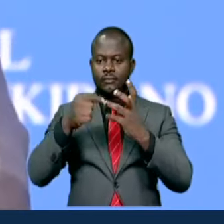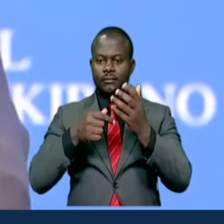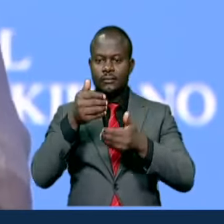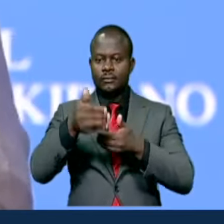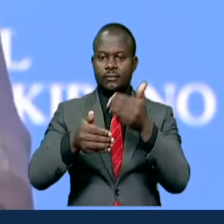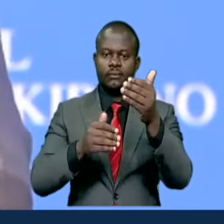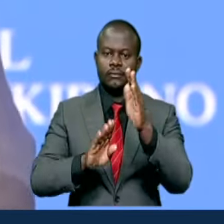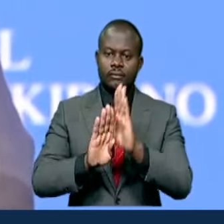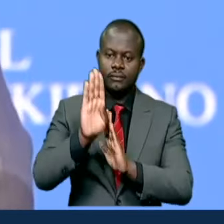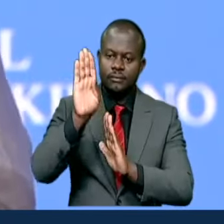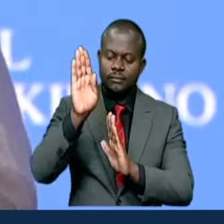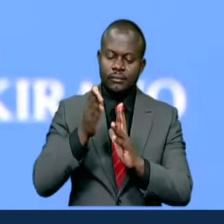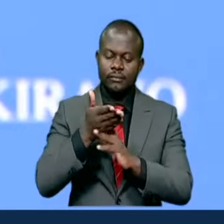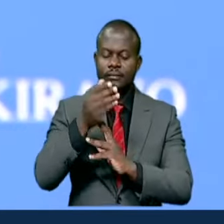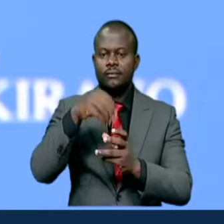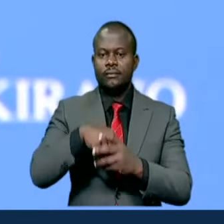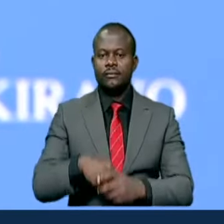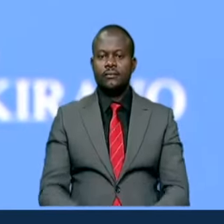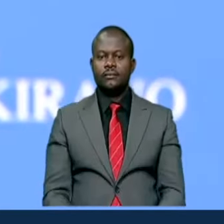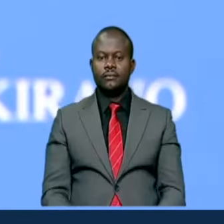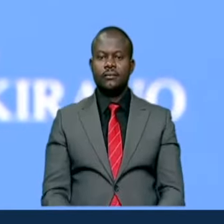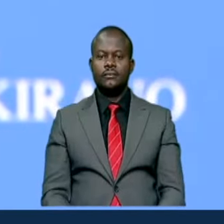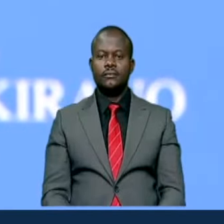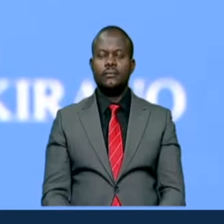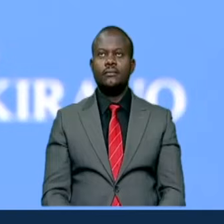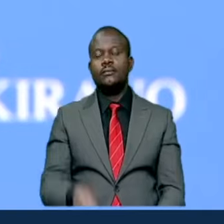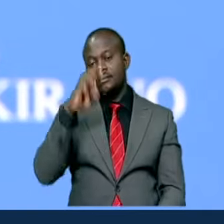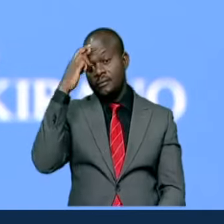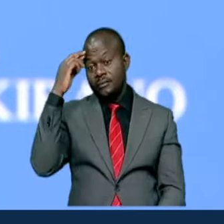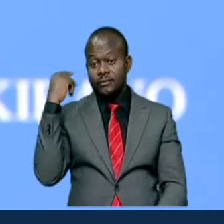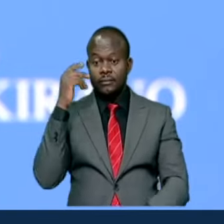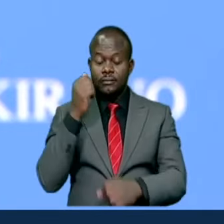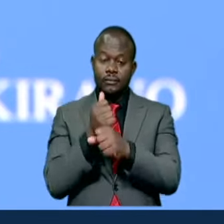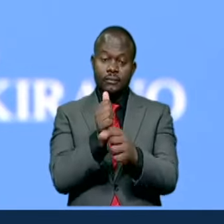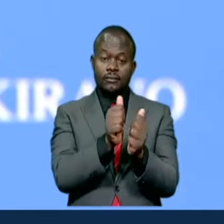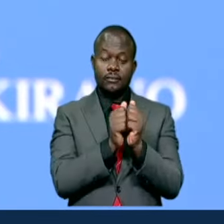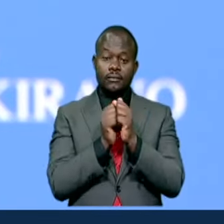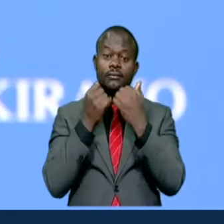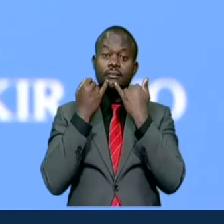rwo kwiteza imbere yanyuzemo. Twakoranaga icyo gihe turabwira tuti